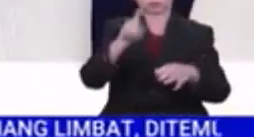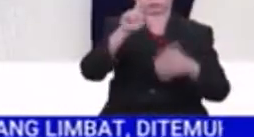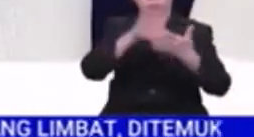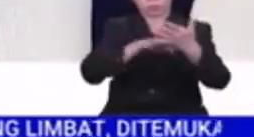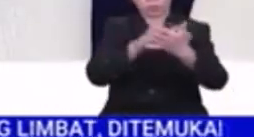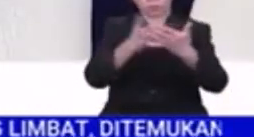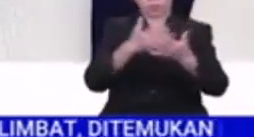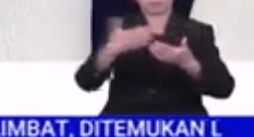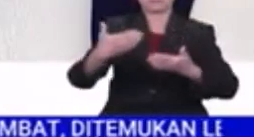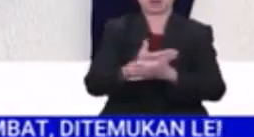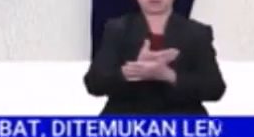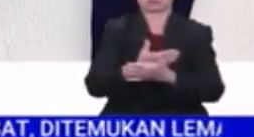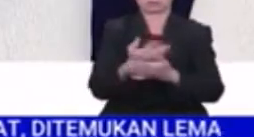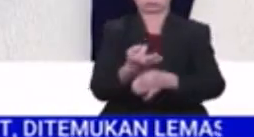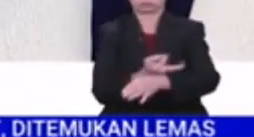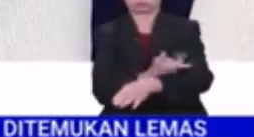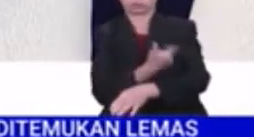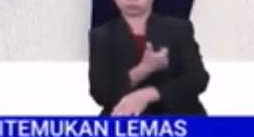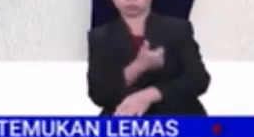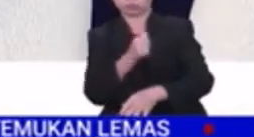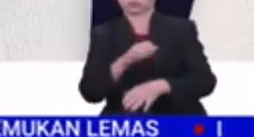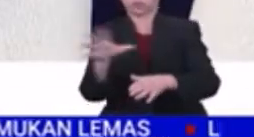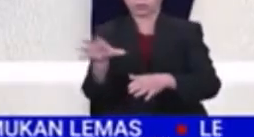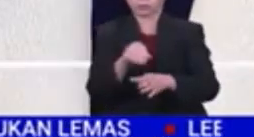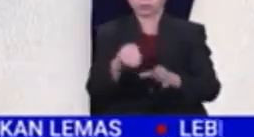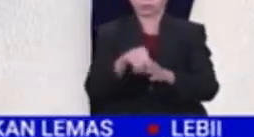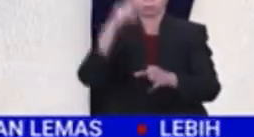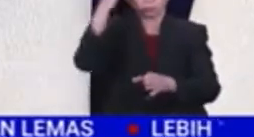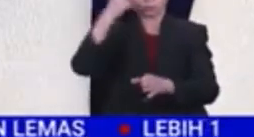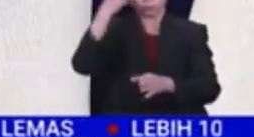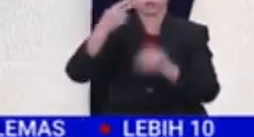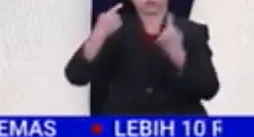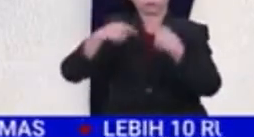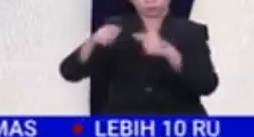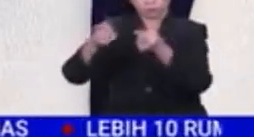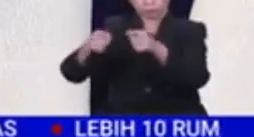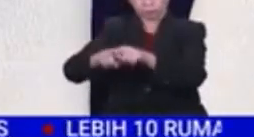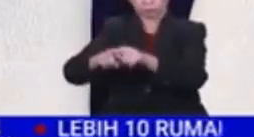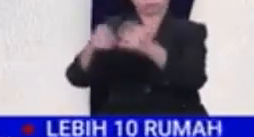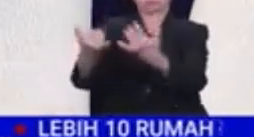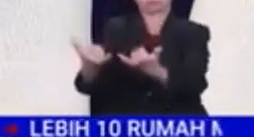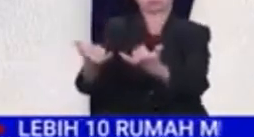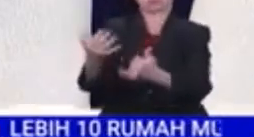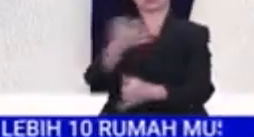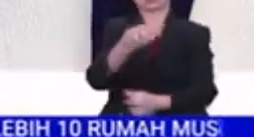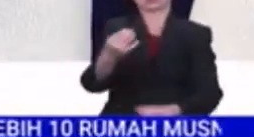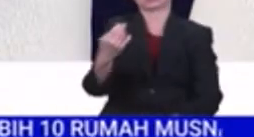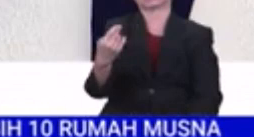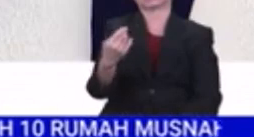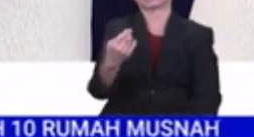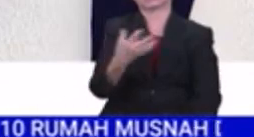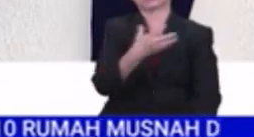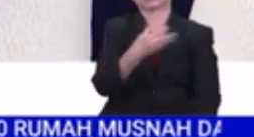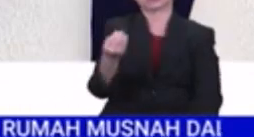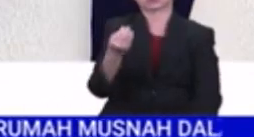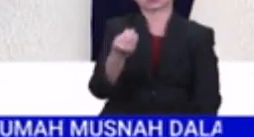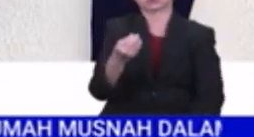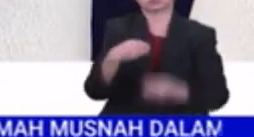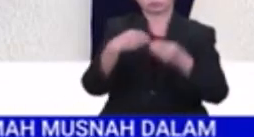baru yang segar mengambil kilo faktor-faktor yang sedang berlaku sekarang Dan juga